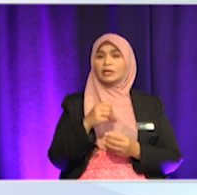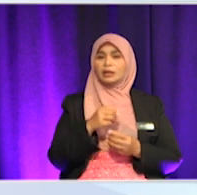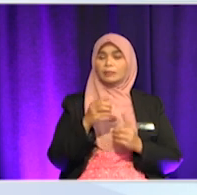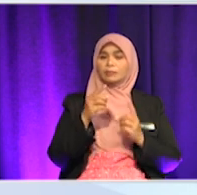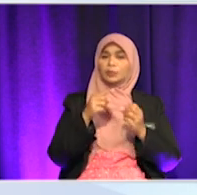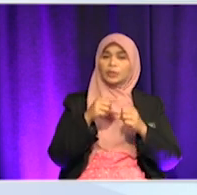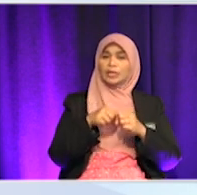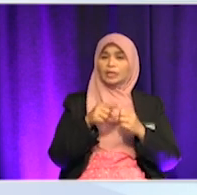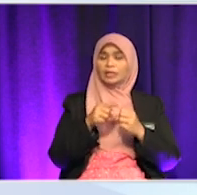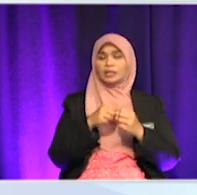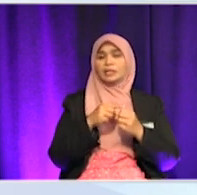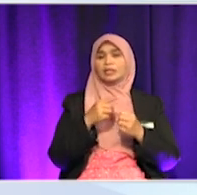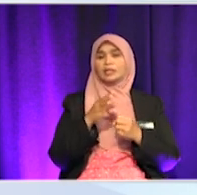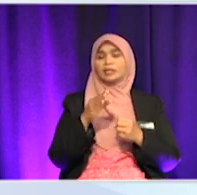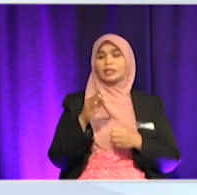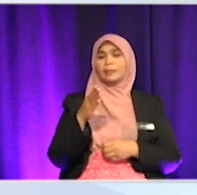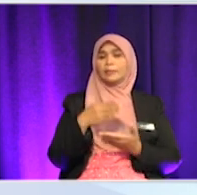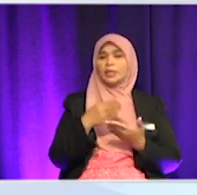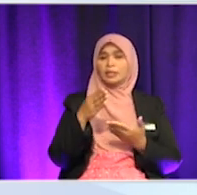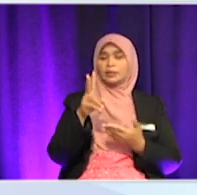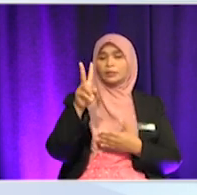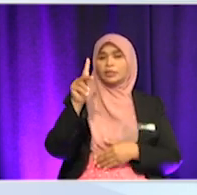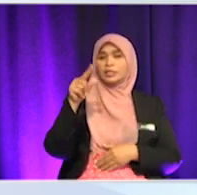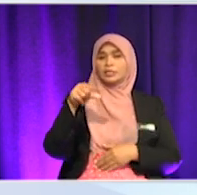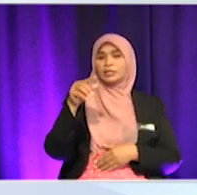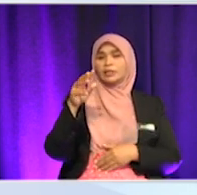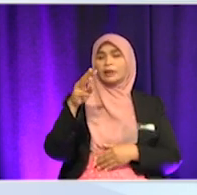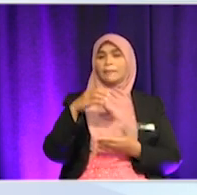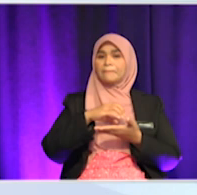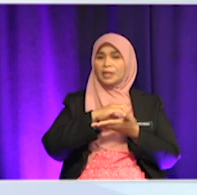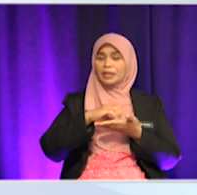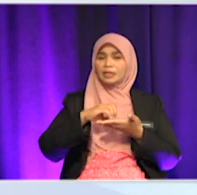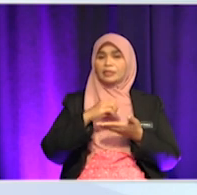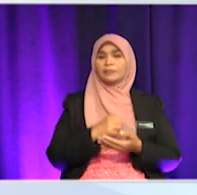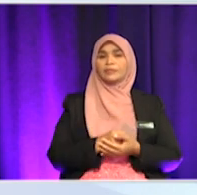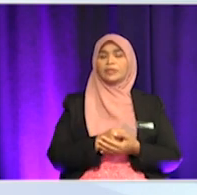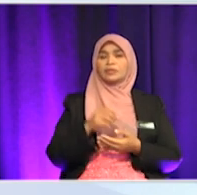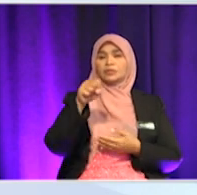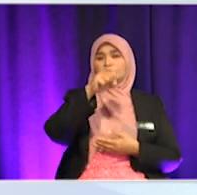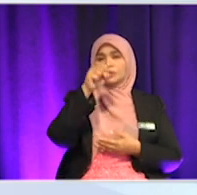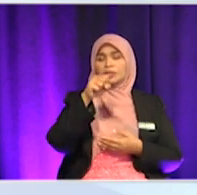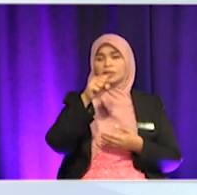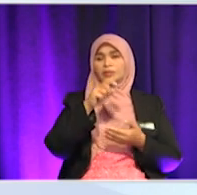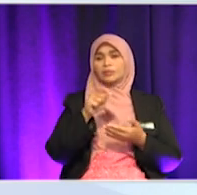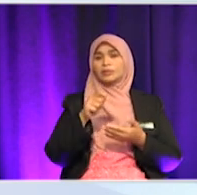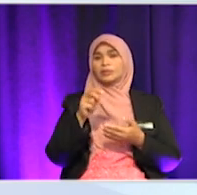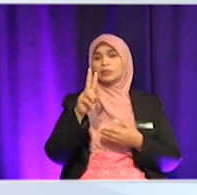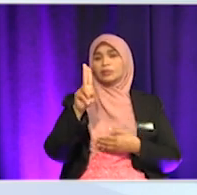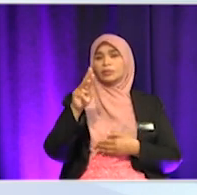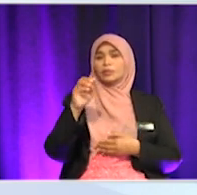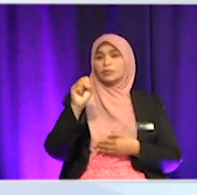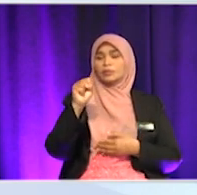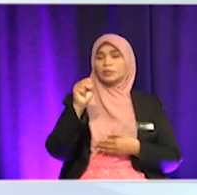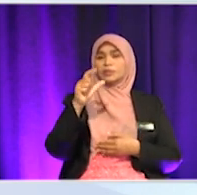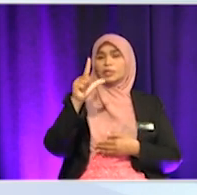kilogram mangga. Baki wangnya ialah RM12. Okey. Soalannya, tulis rumus algebra dan juga